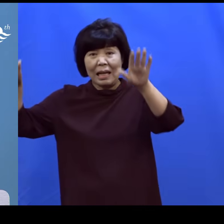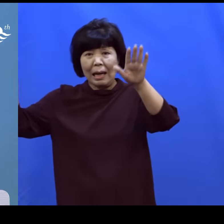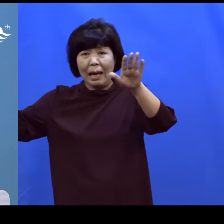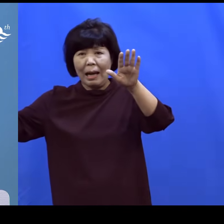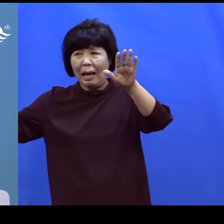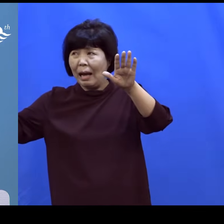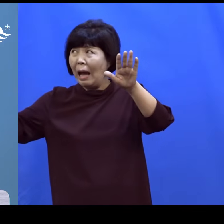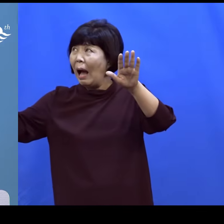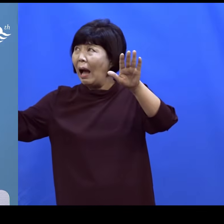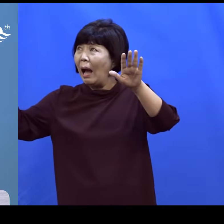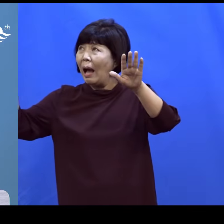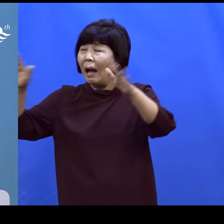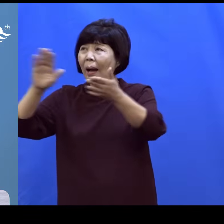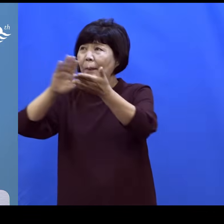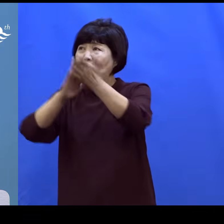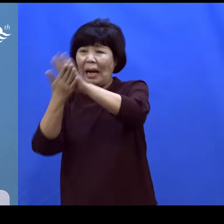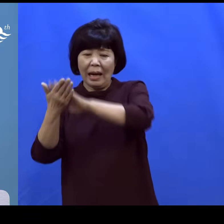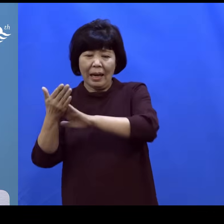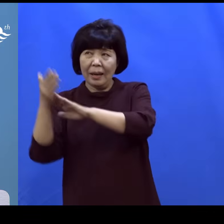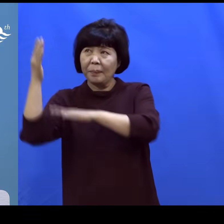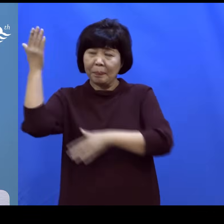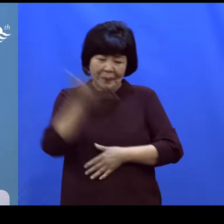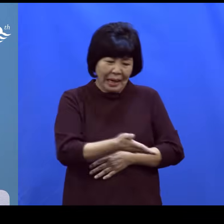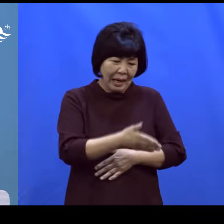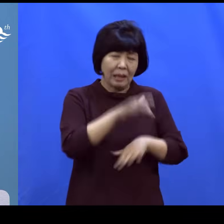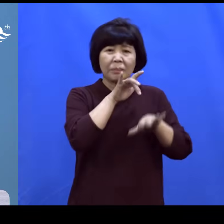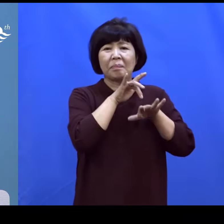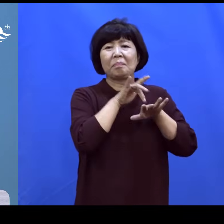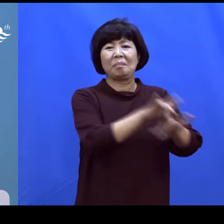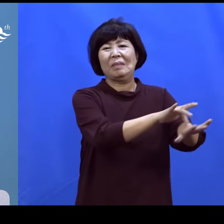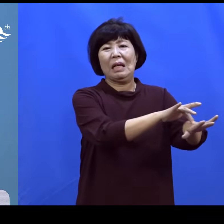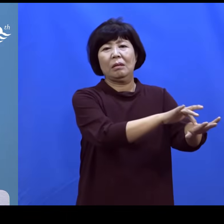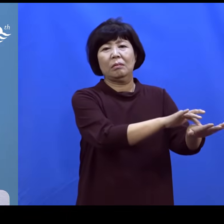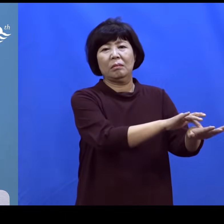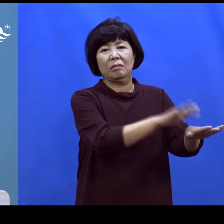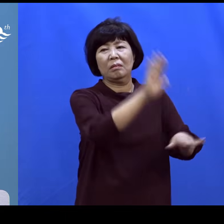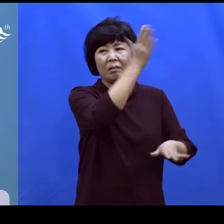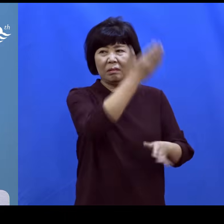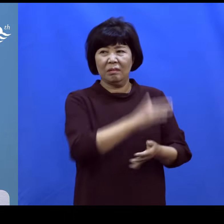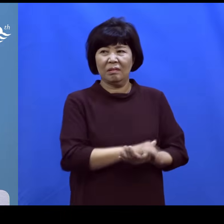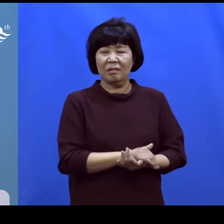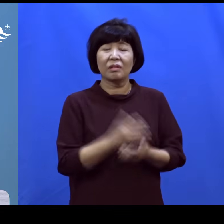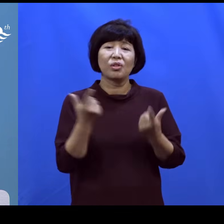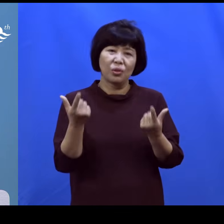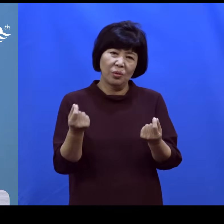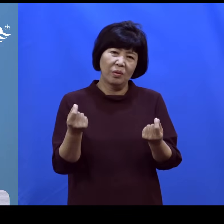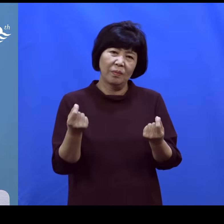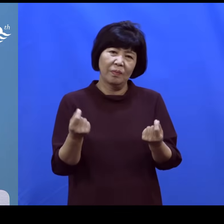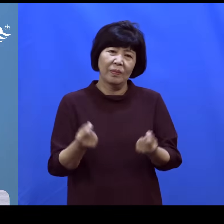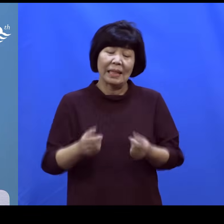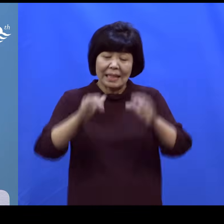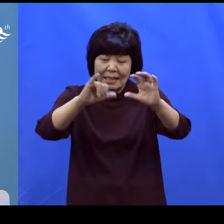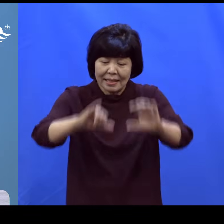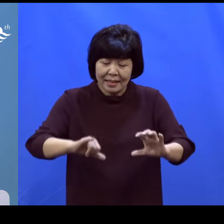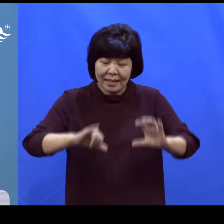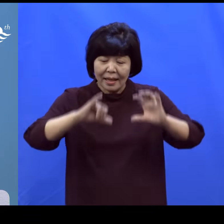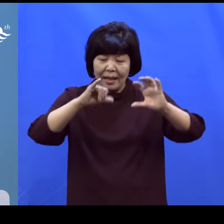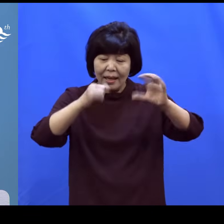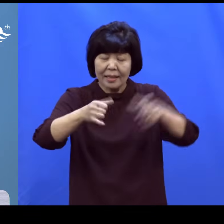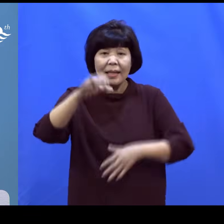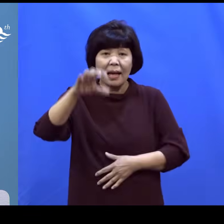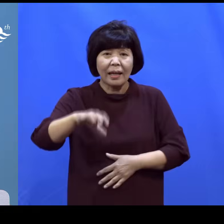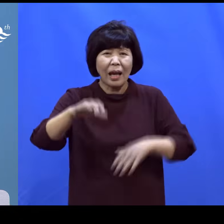사탄이 됐다는 사실을 아시죠? 자기의 위치를 벗어난 겁니다. 여러분, 세상의 혼란은 어디에서 일어납니까?